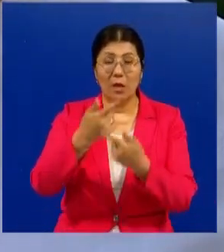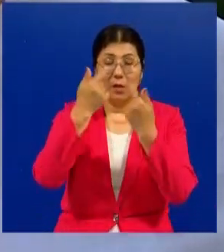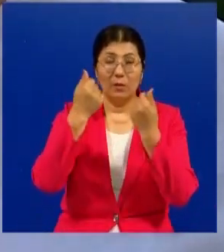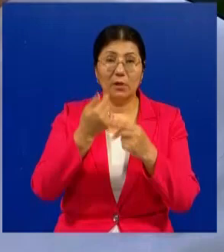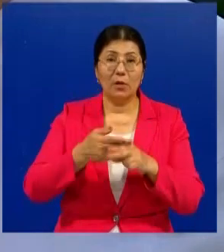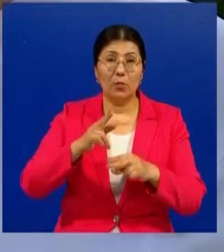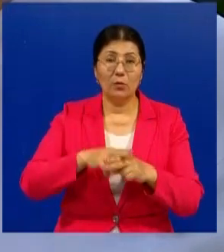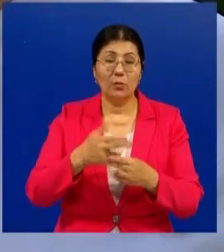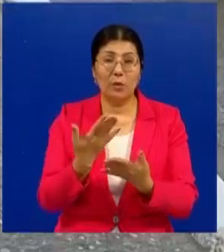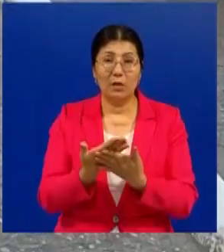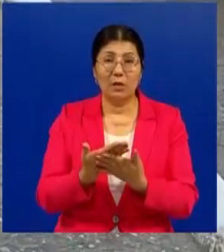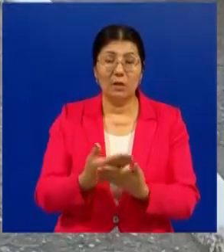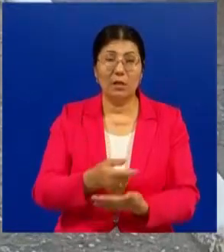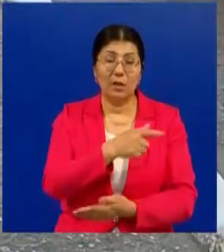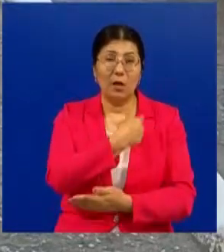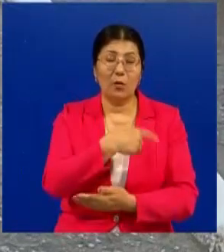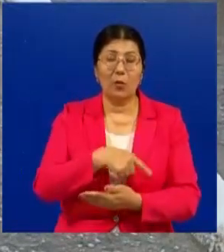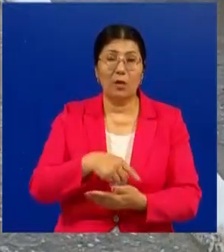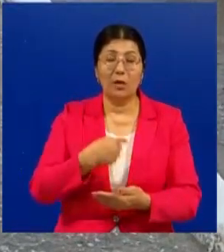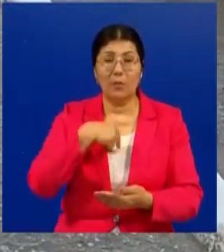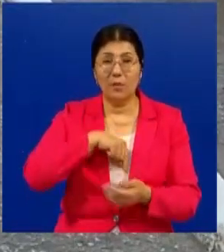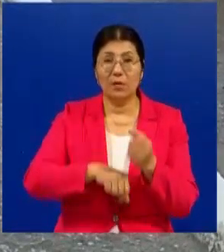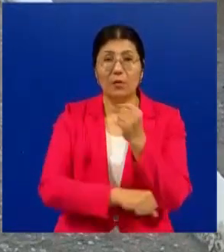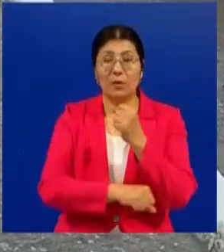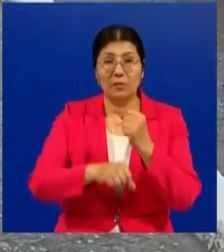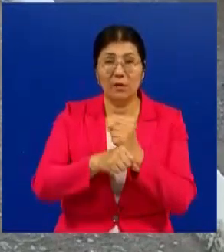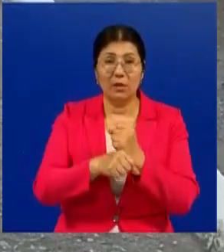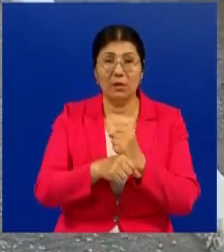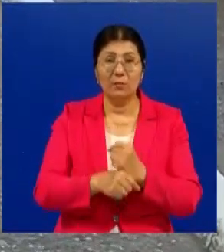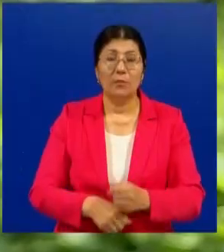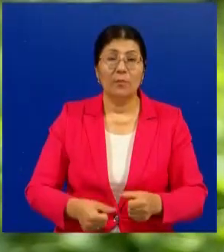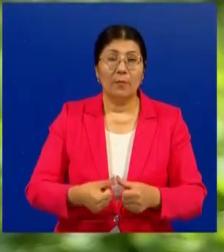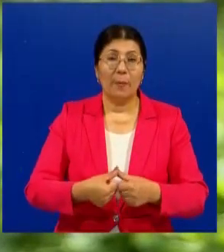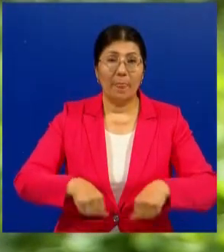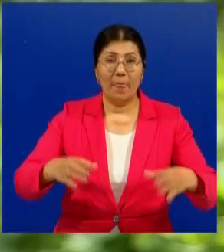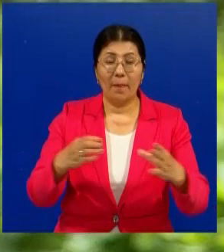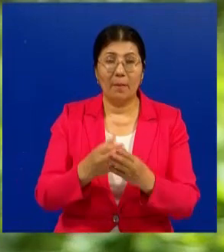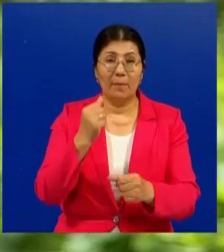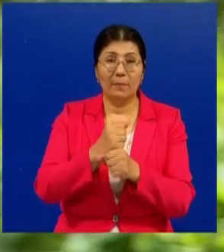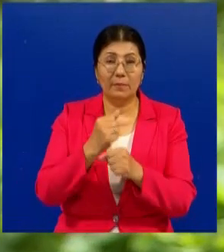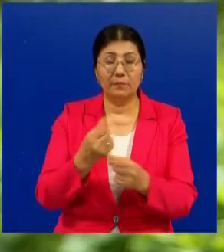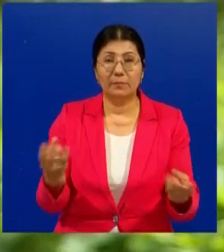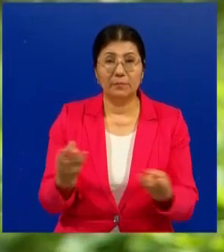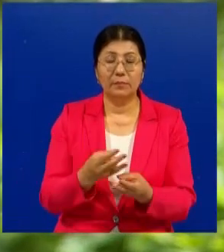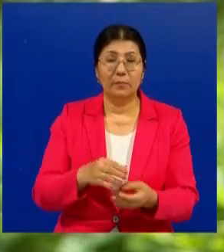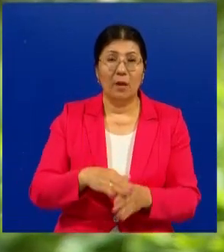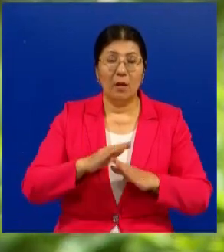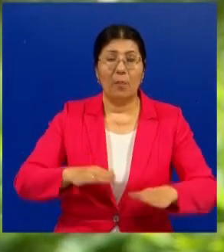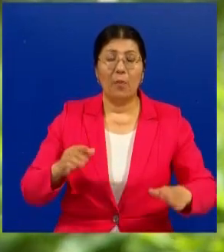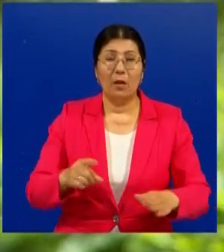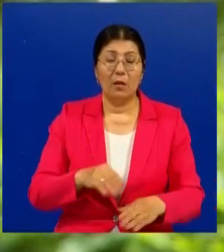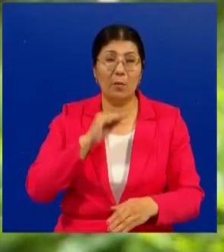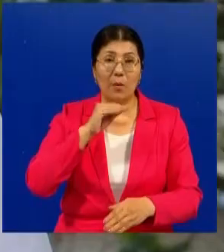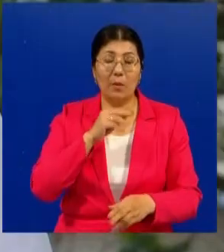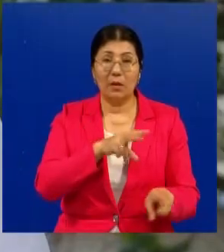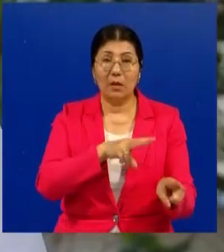мезетте науқас пен аурухана психиатры, психолог пен суицологтан тұратын мобильді топ жұмыс істеуі қажет. Әрі бала бір жыл бойы мамандар